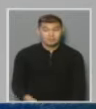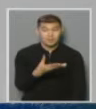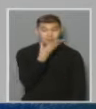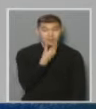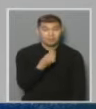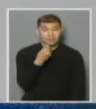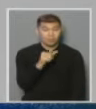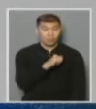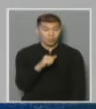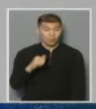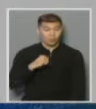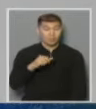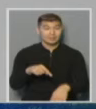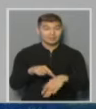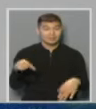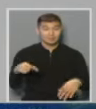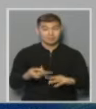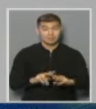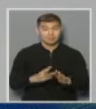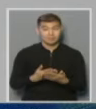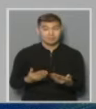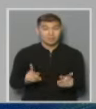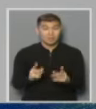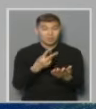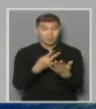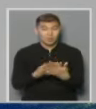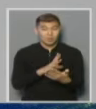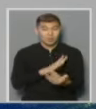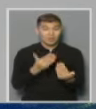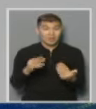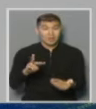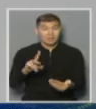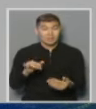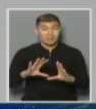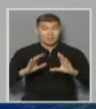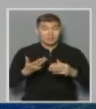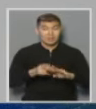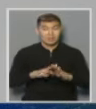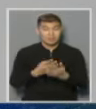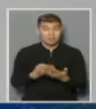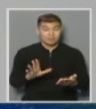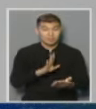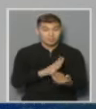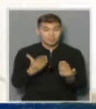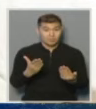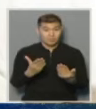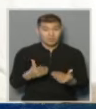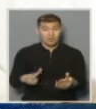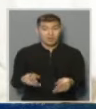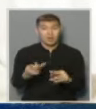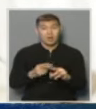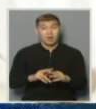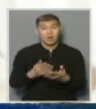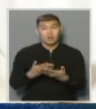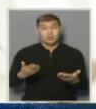Әдемілік өз өзіне деген сенім. Сіз тағы нені байқадыңыз? Бұл Мәриямды әлемге танытуға себеп болған сурет.